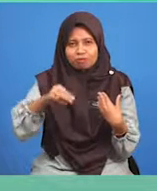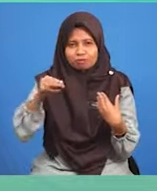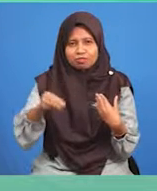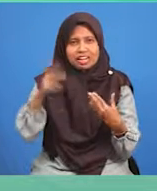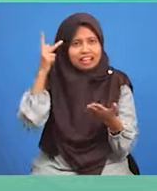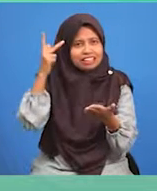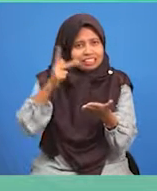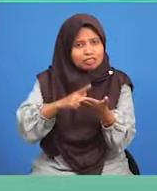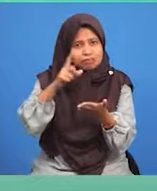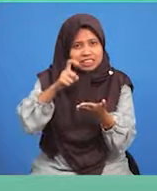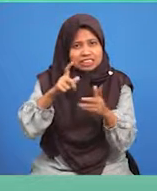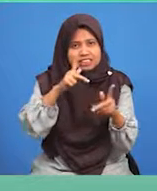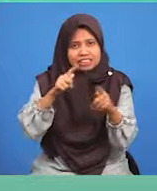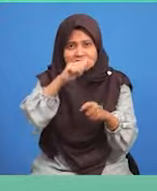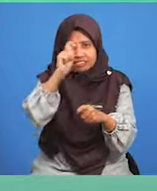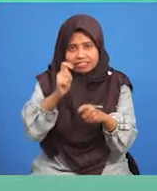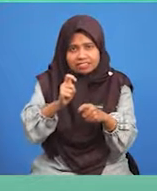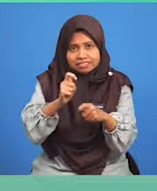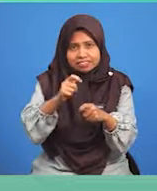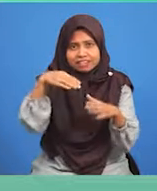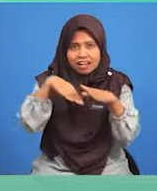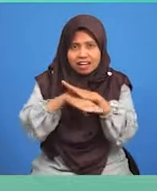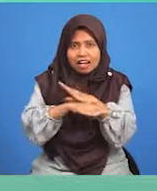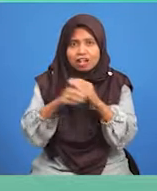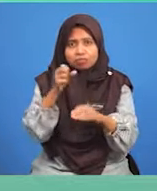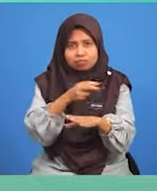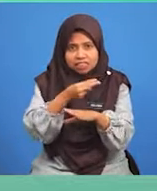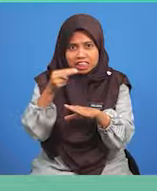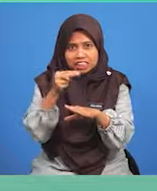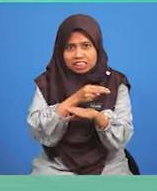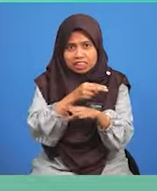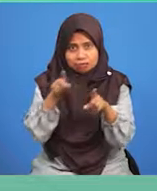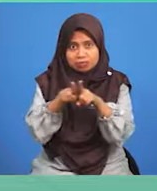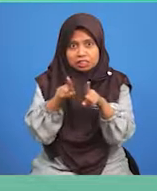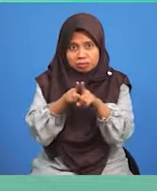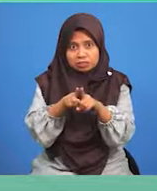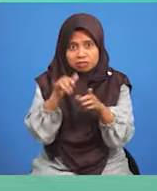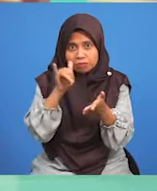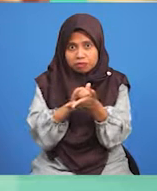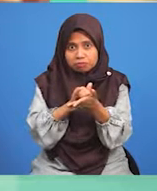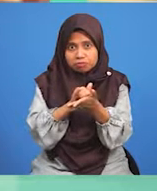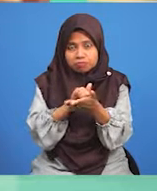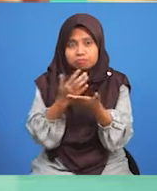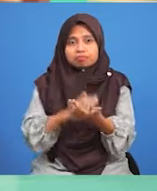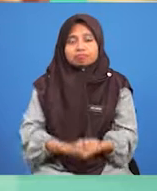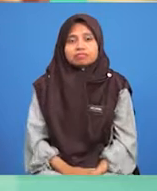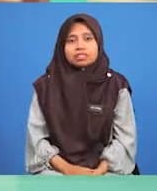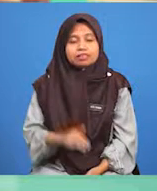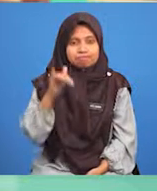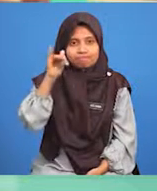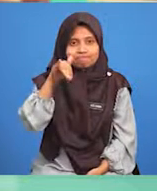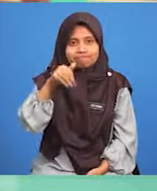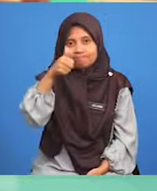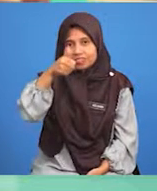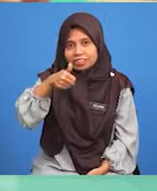mengenal pasti kata tanya dalam nyanyian bersama-sama Cikgu tadi di Oh ya